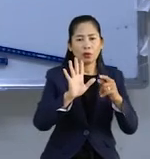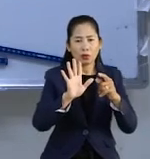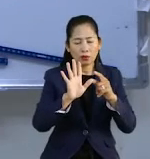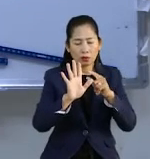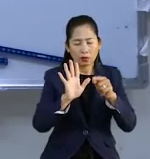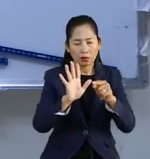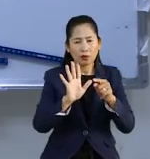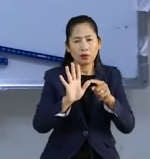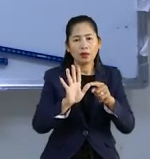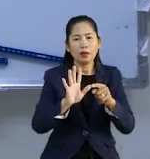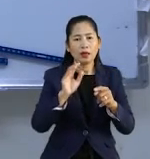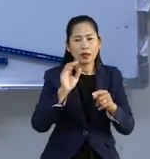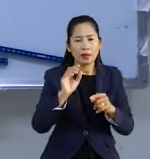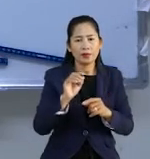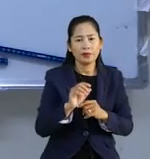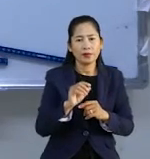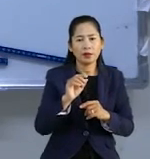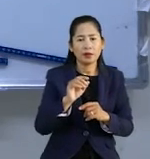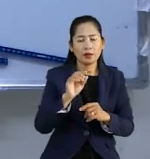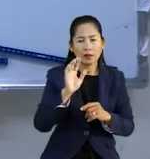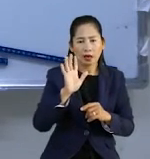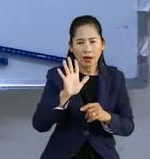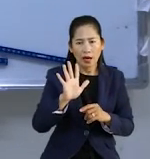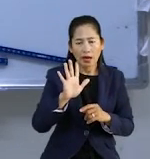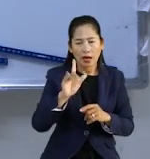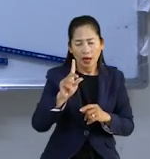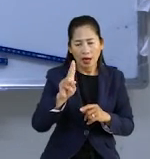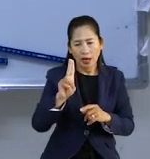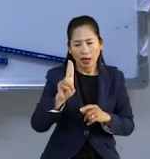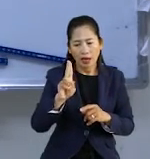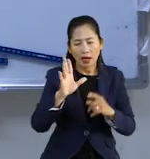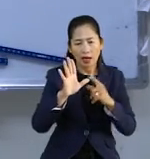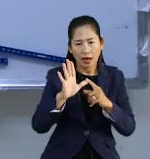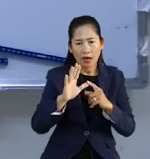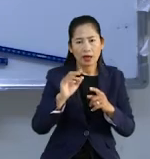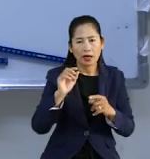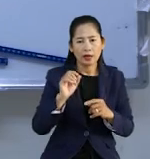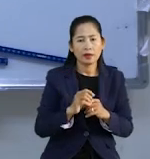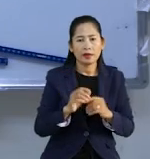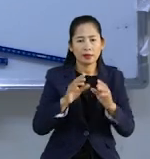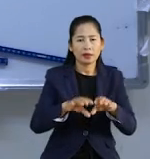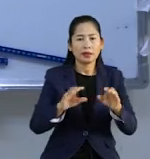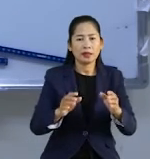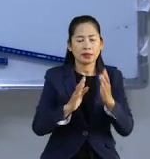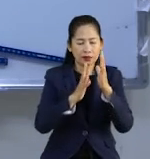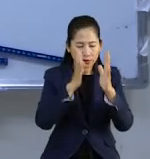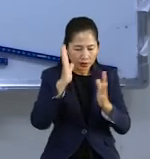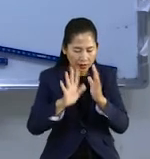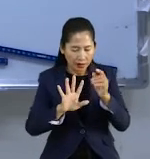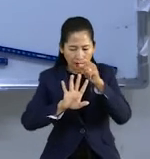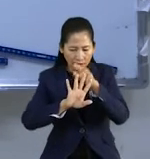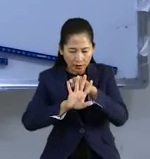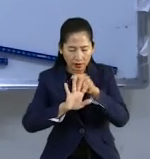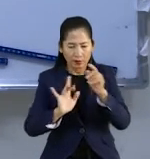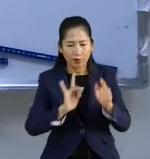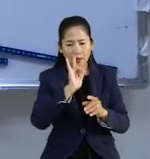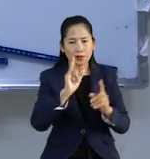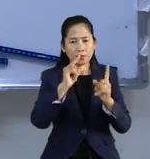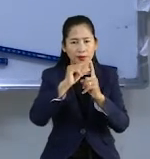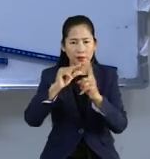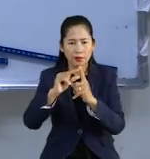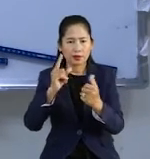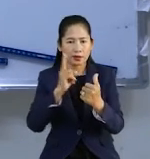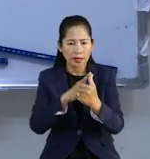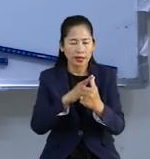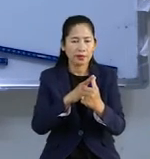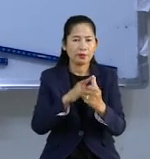ออะไอนังเอตีกันไลสัญญาผัดเลือปลาเนื้อเลือจนอย่างเนี้ยดำ